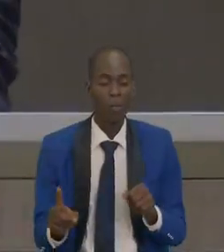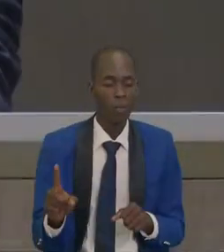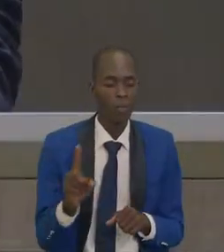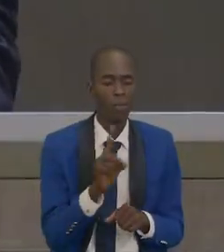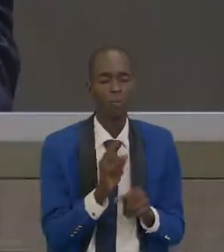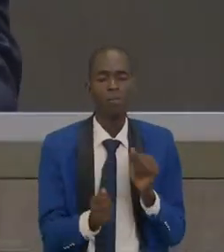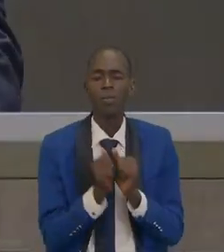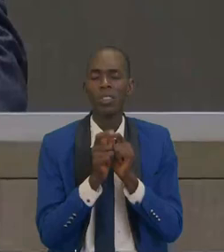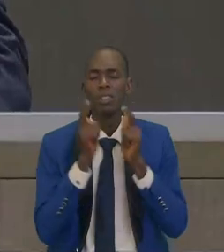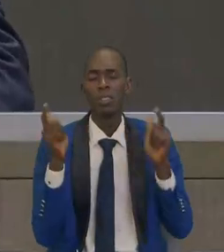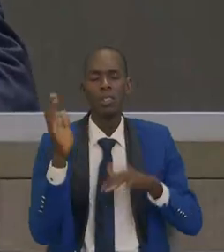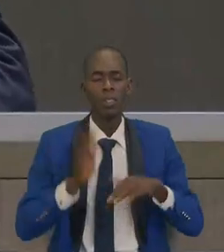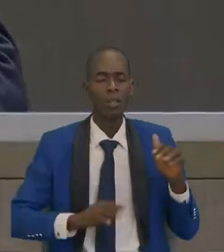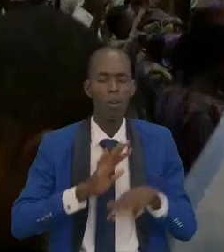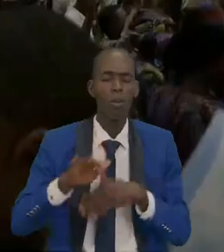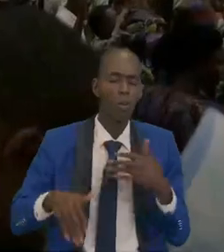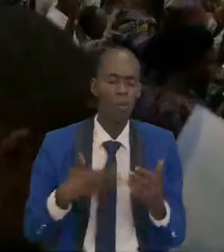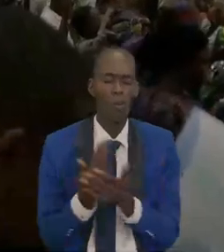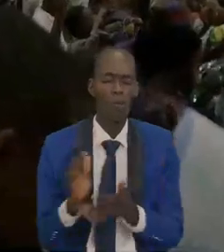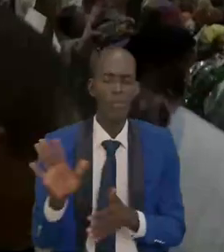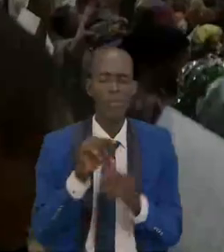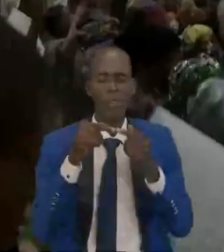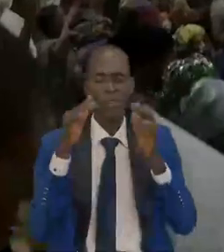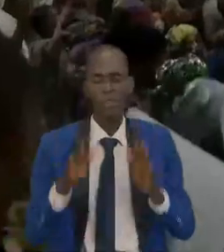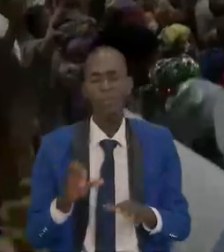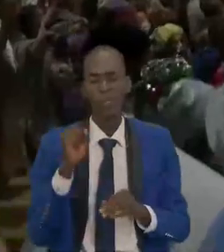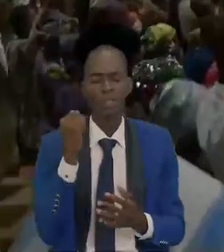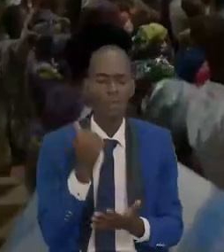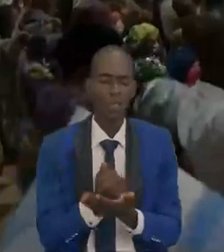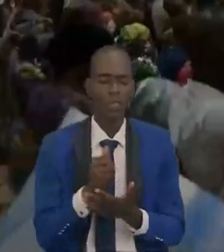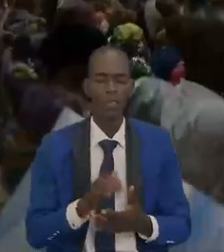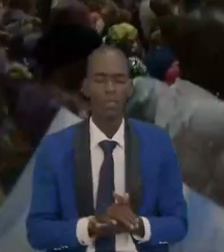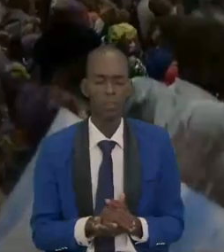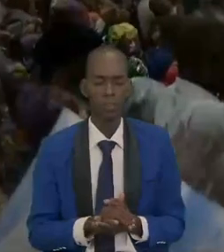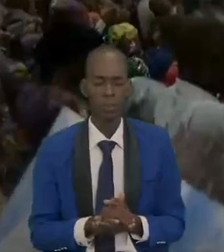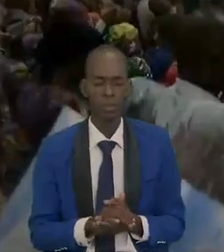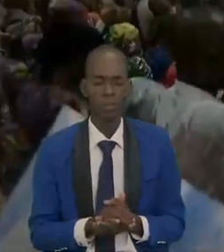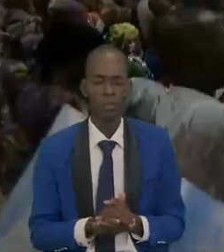Rends chacun plus grand que tous ses ennemis.